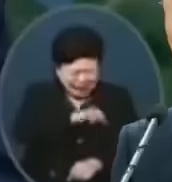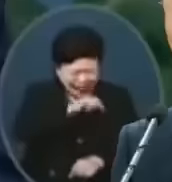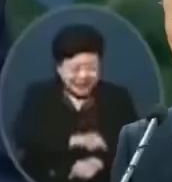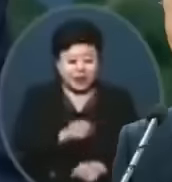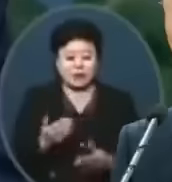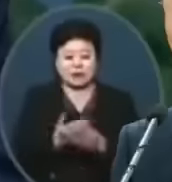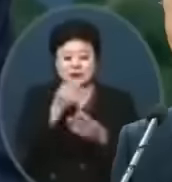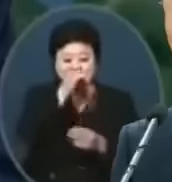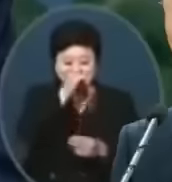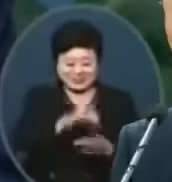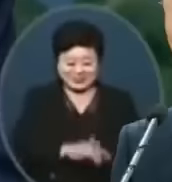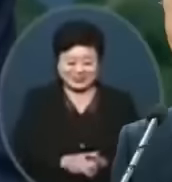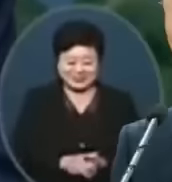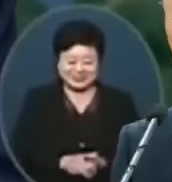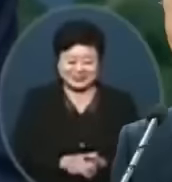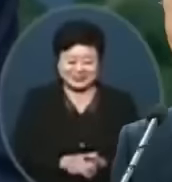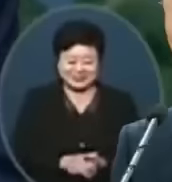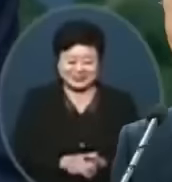되고